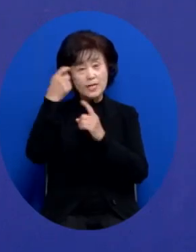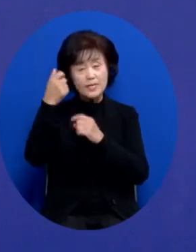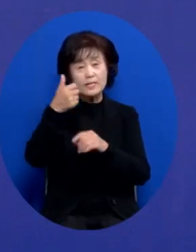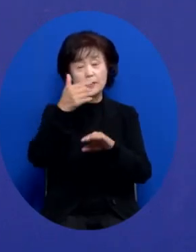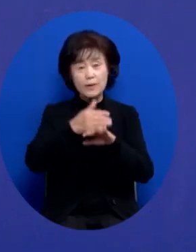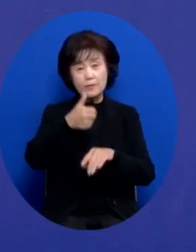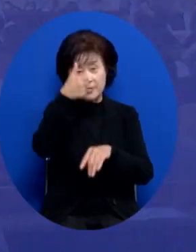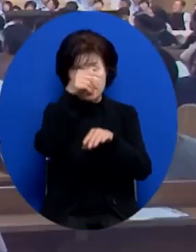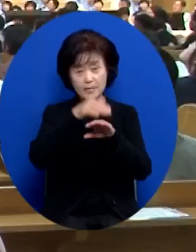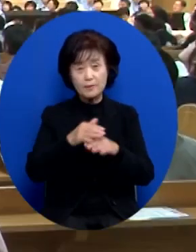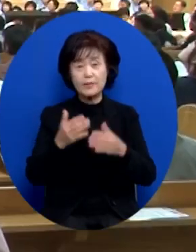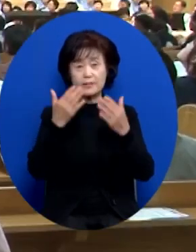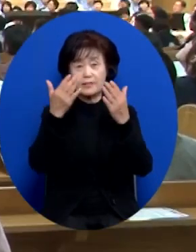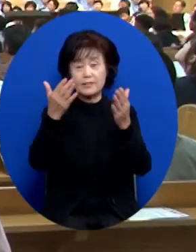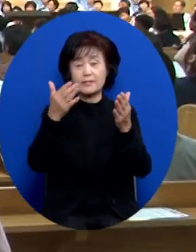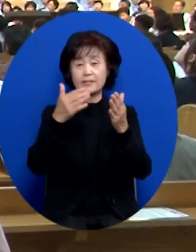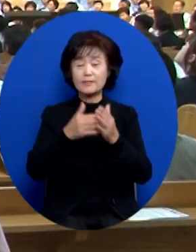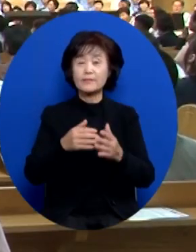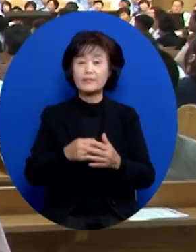드렸습니다.